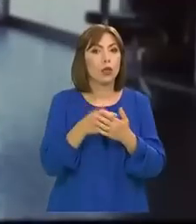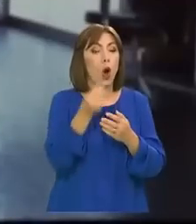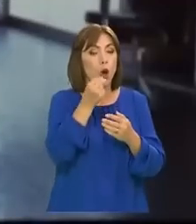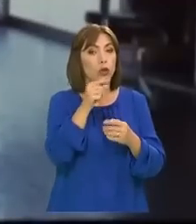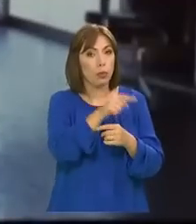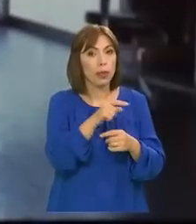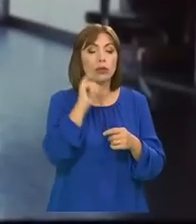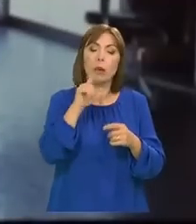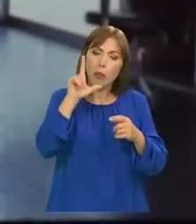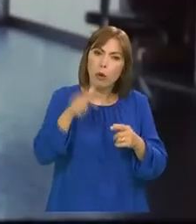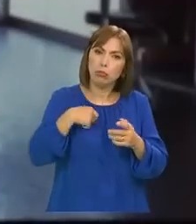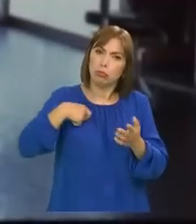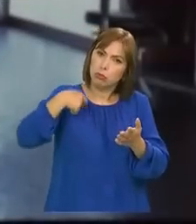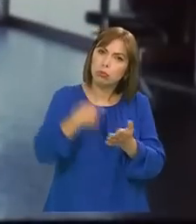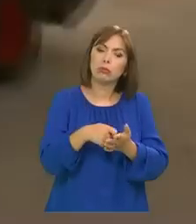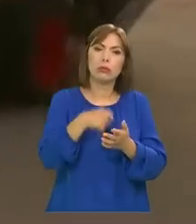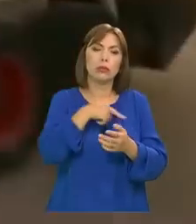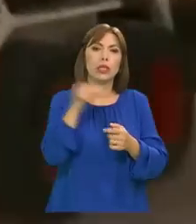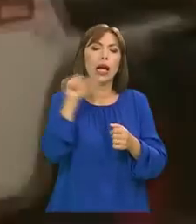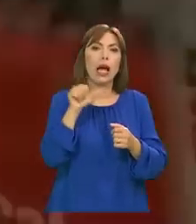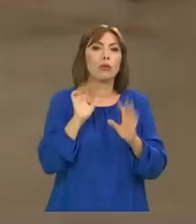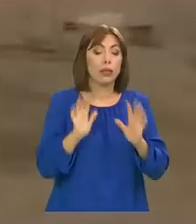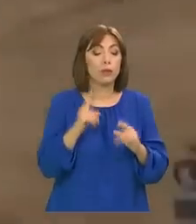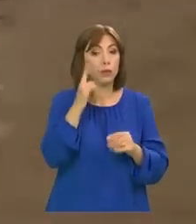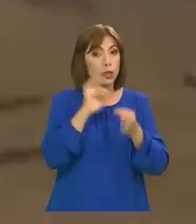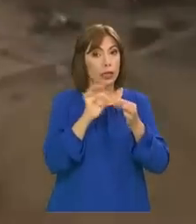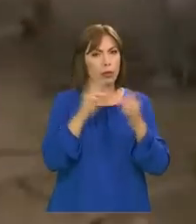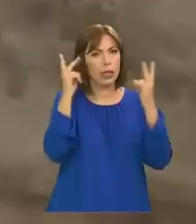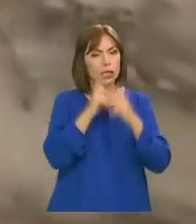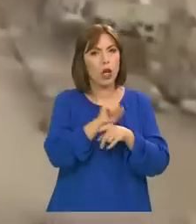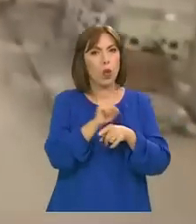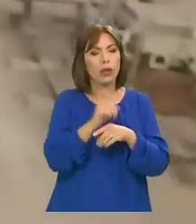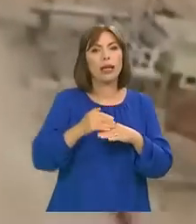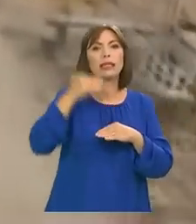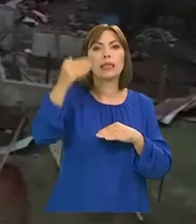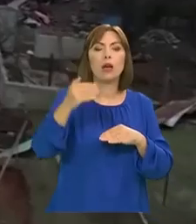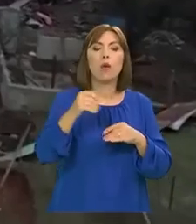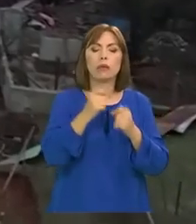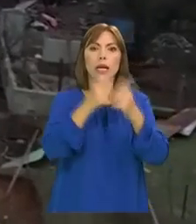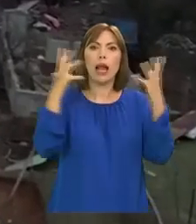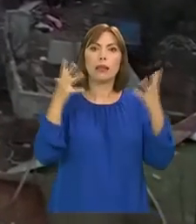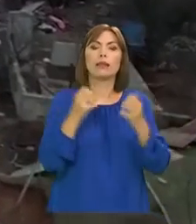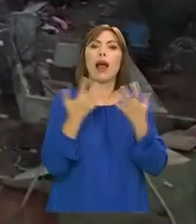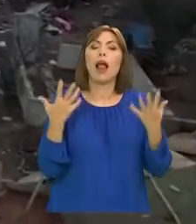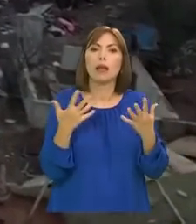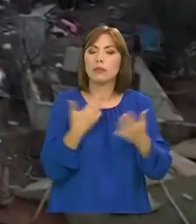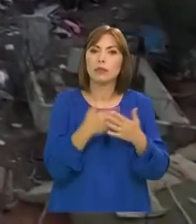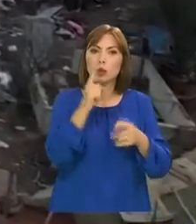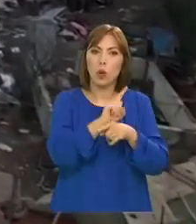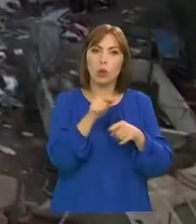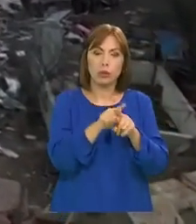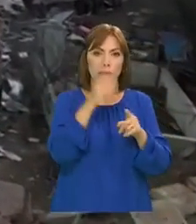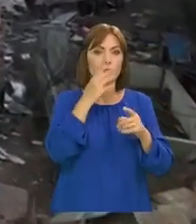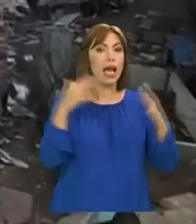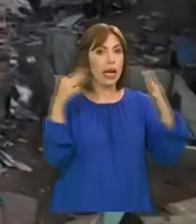consumatorul să-și permită să plătească carburanții. Un economist înțelege lucrurile dincolo de realitatea evidentă, pentru că lucruri precum războiul